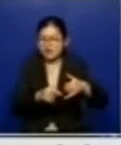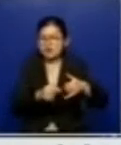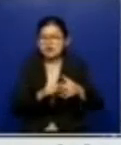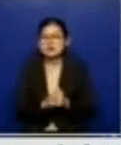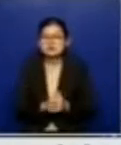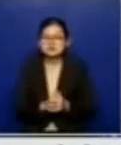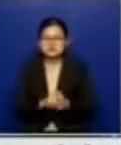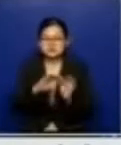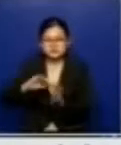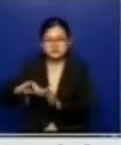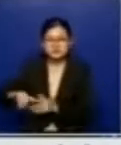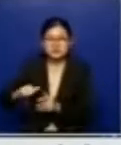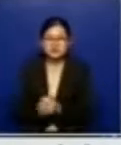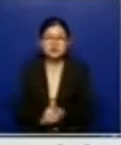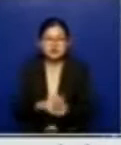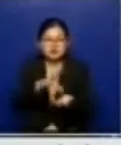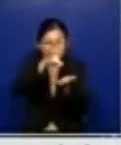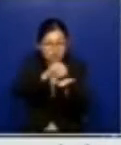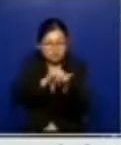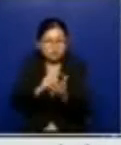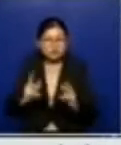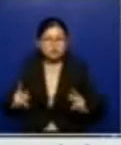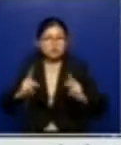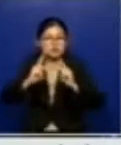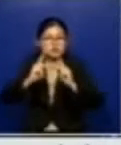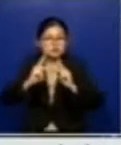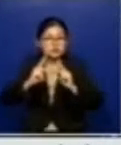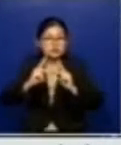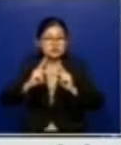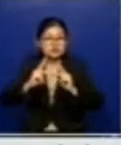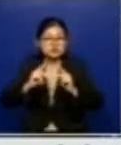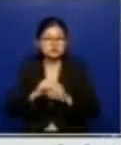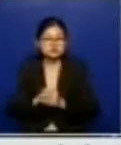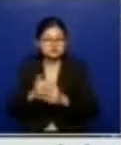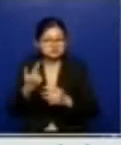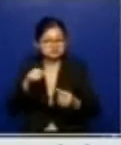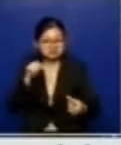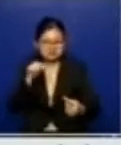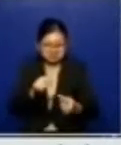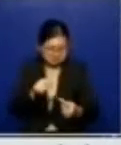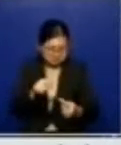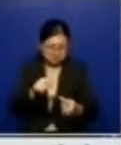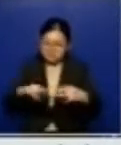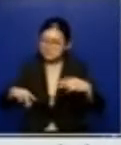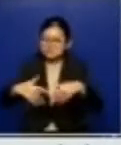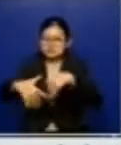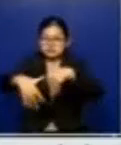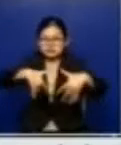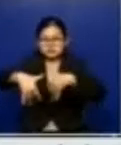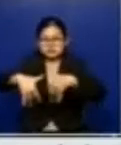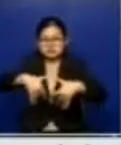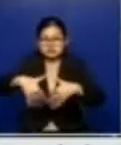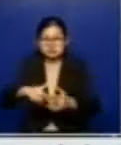อีกเรื่องหนึ่งข้อมูลของกระทรวงนะครับไม่ถึงพี่น้องประชาชนนะครับเรื่อง